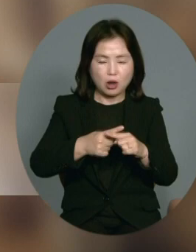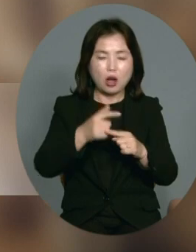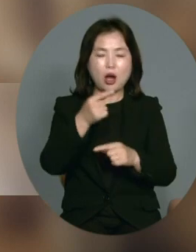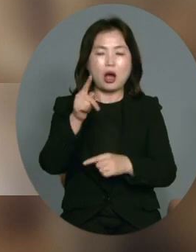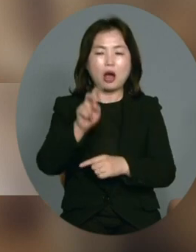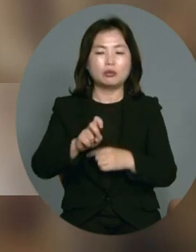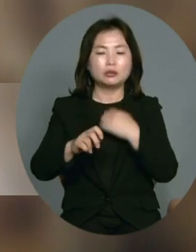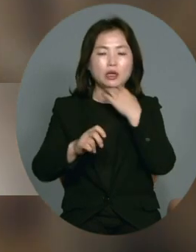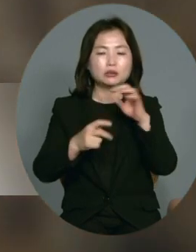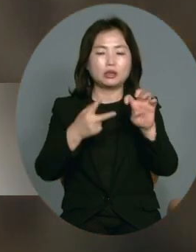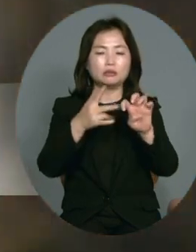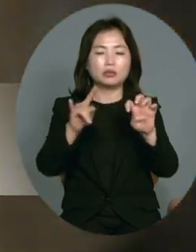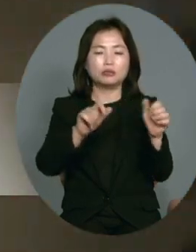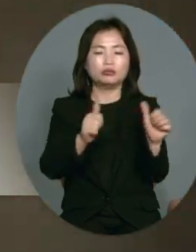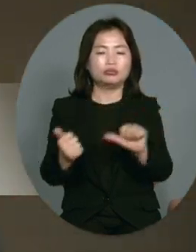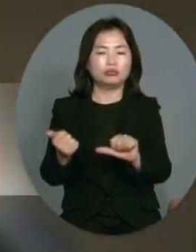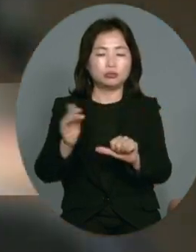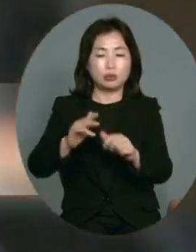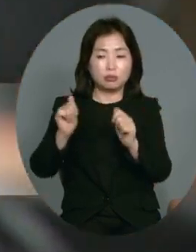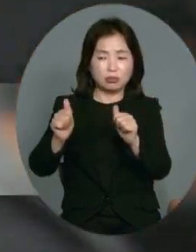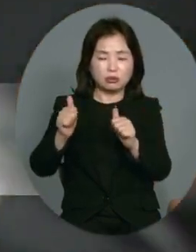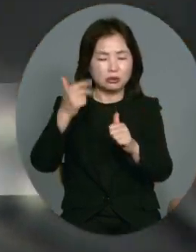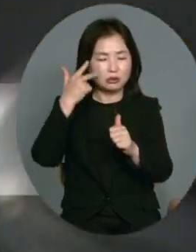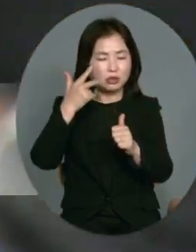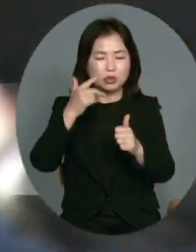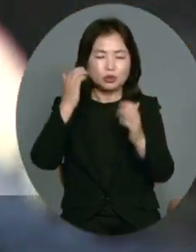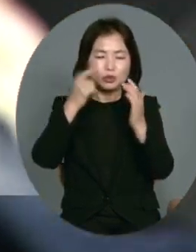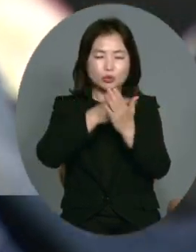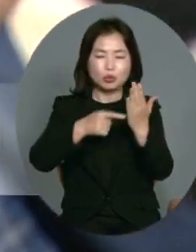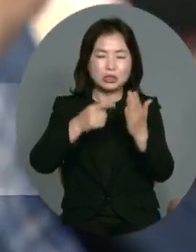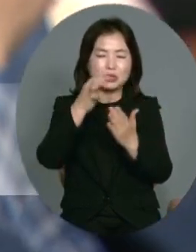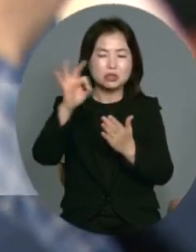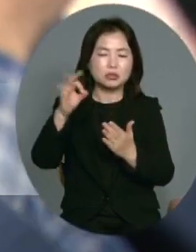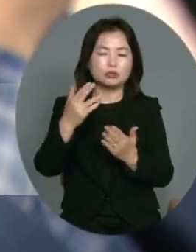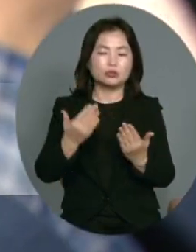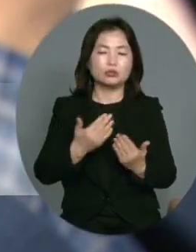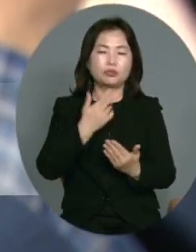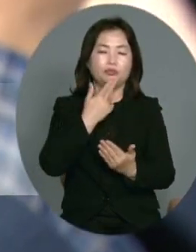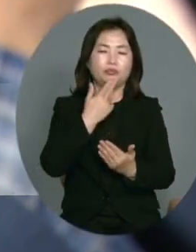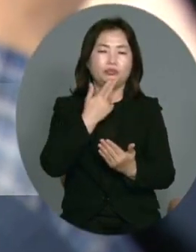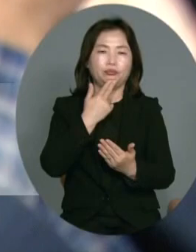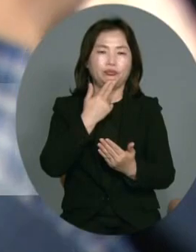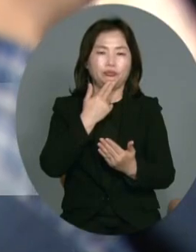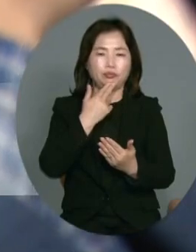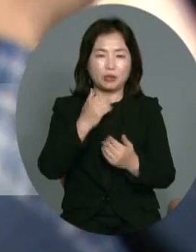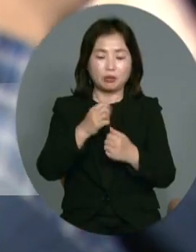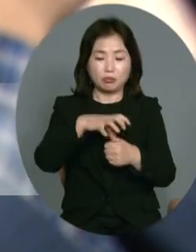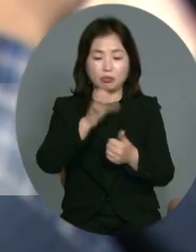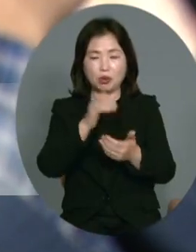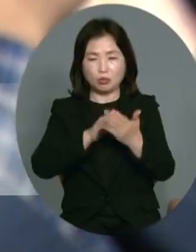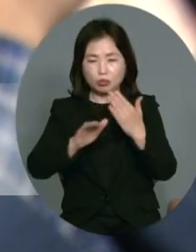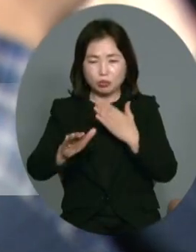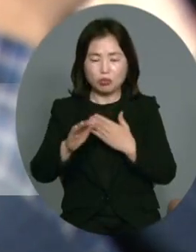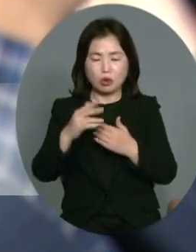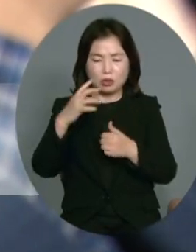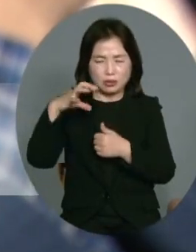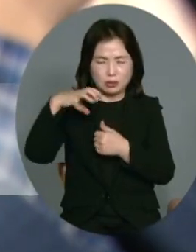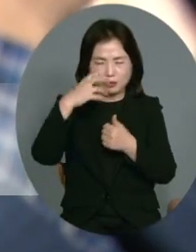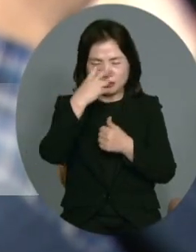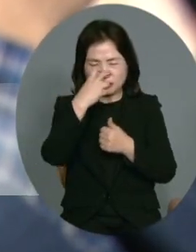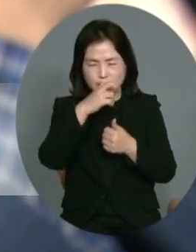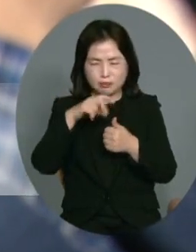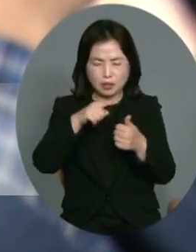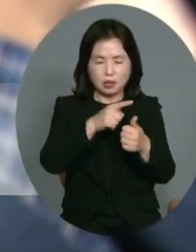암으로 40대에 숨졌는데도 법원은 정신적 손해로 인정하지 않았습니다. 석방된 이후 지속적인 감시와